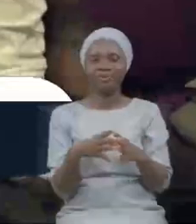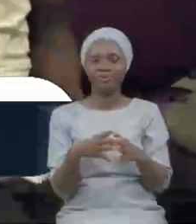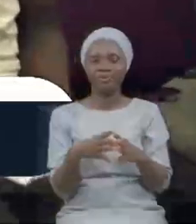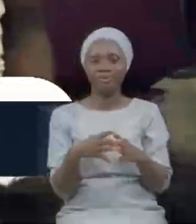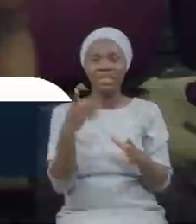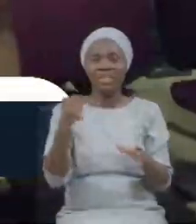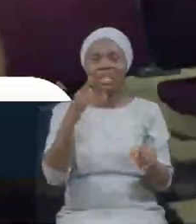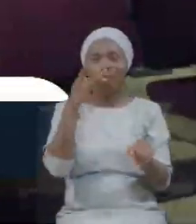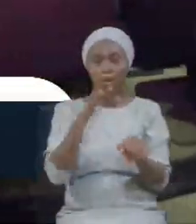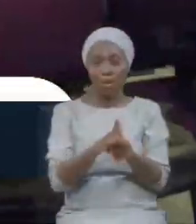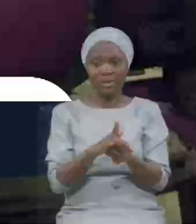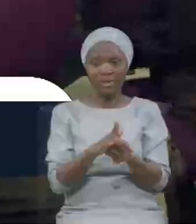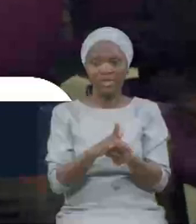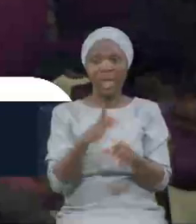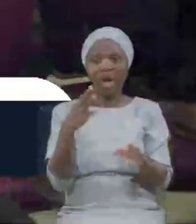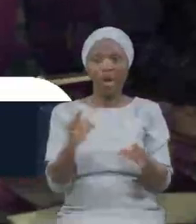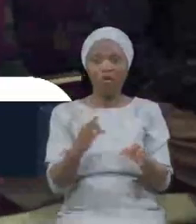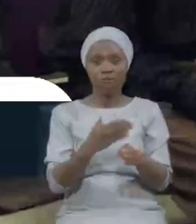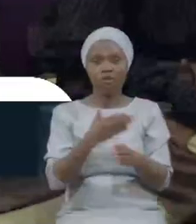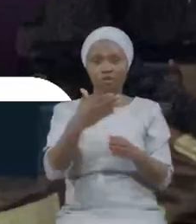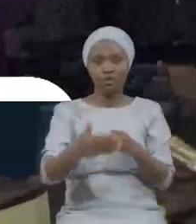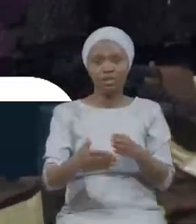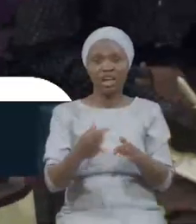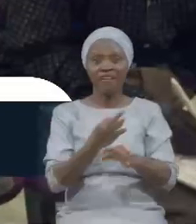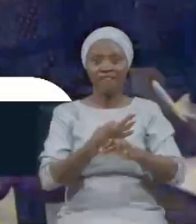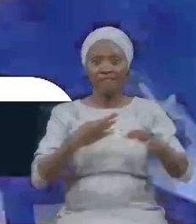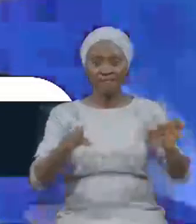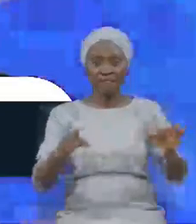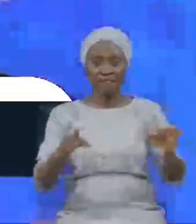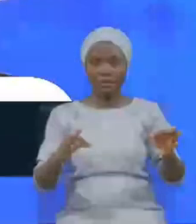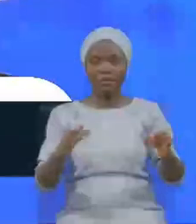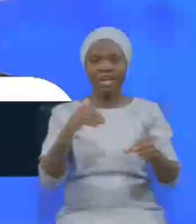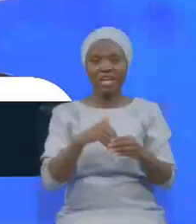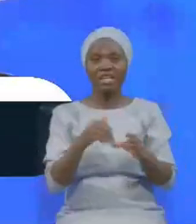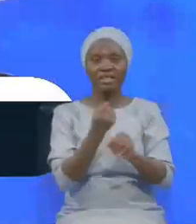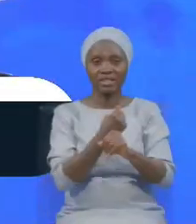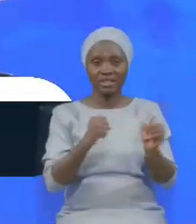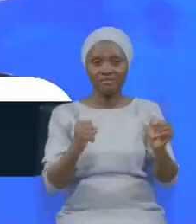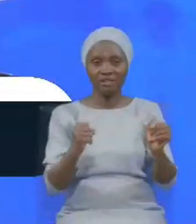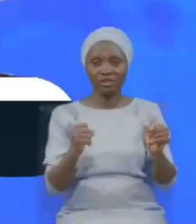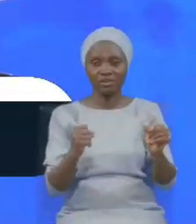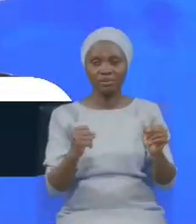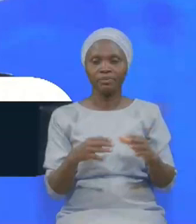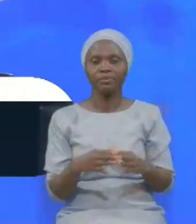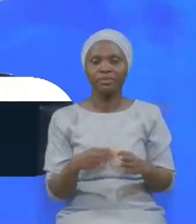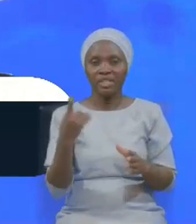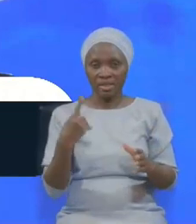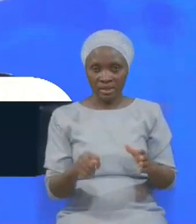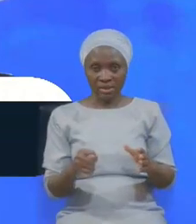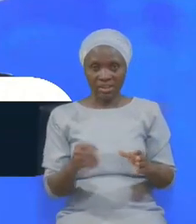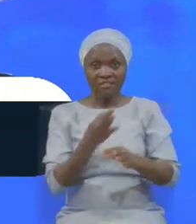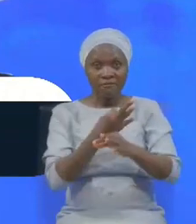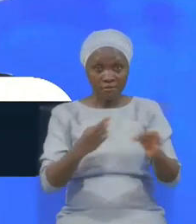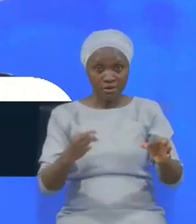La promesse de la libération totale dans le salut. La libération dont